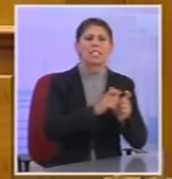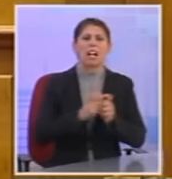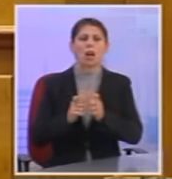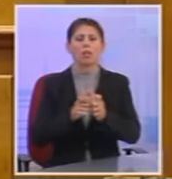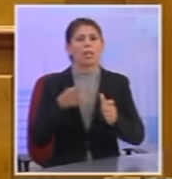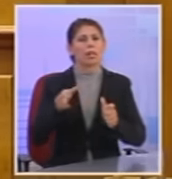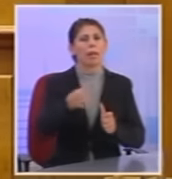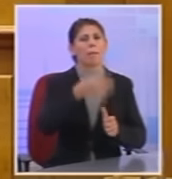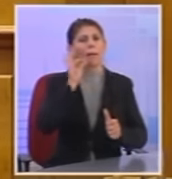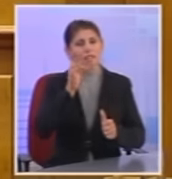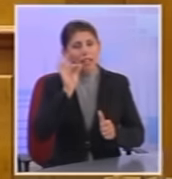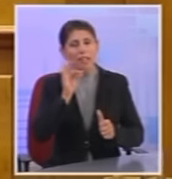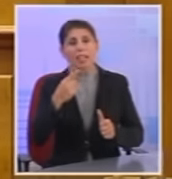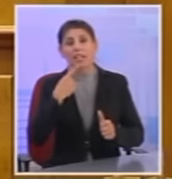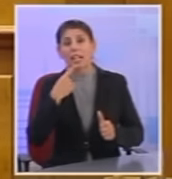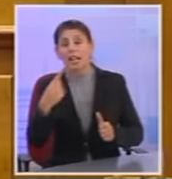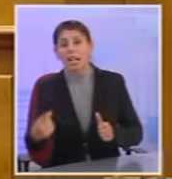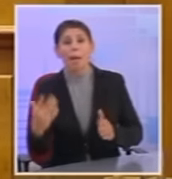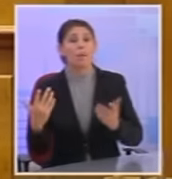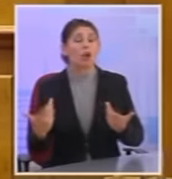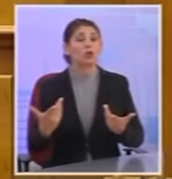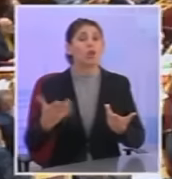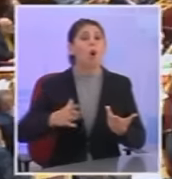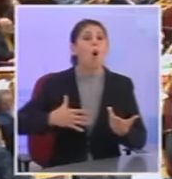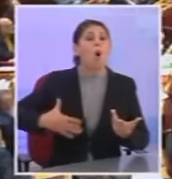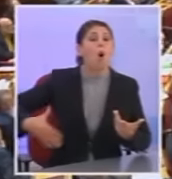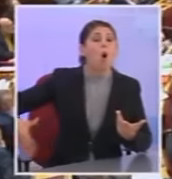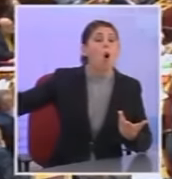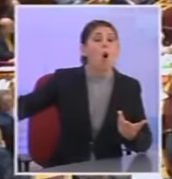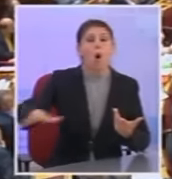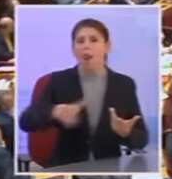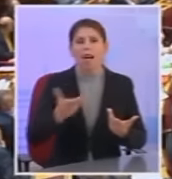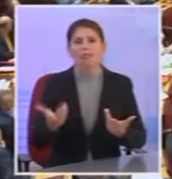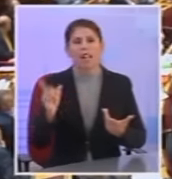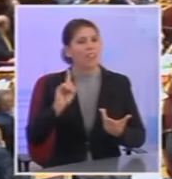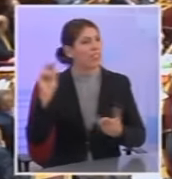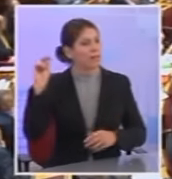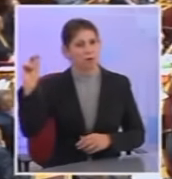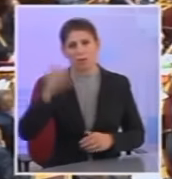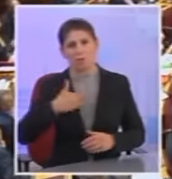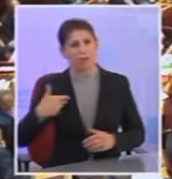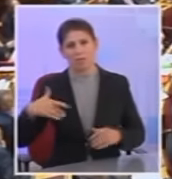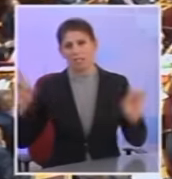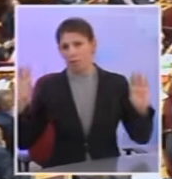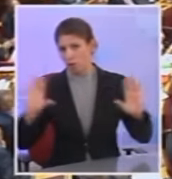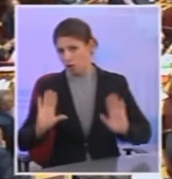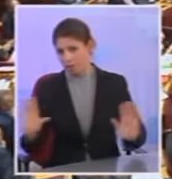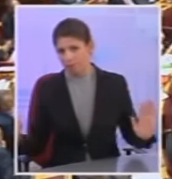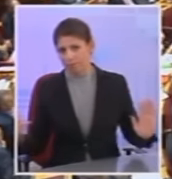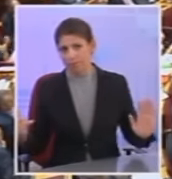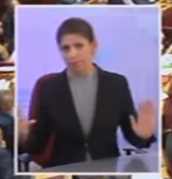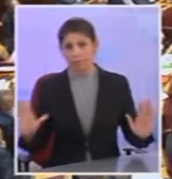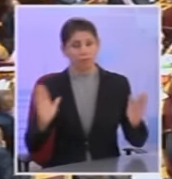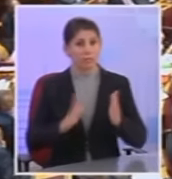στα καφενεία και να τους λέμε ότι όλα αυτά, από όλα αυτά δεν υποσχεθήκαμε εμείς τίποτα. Μπροστά